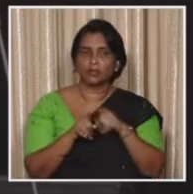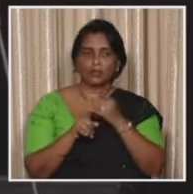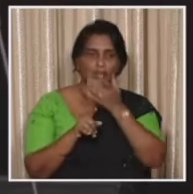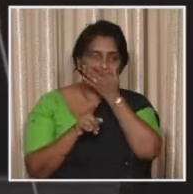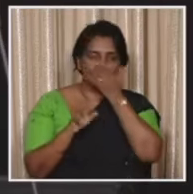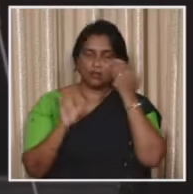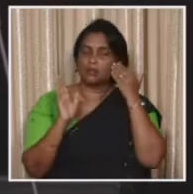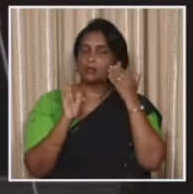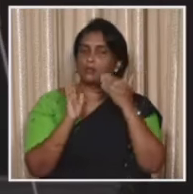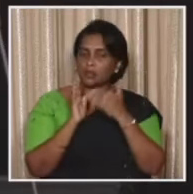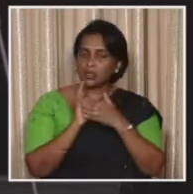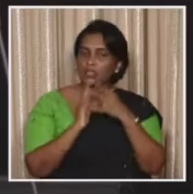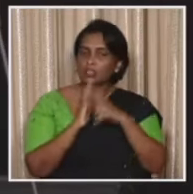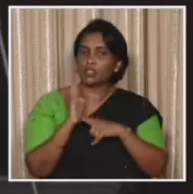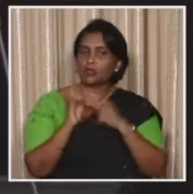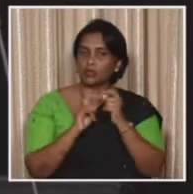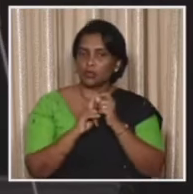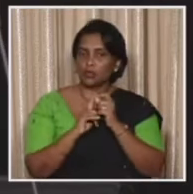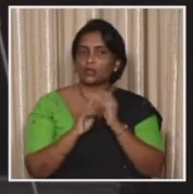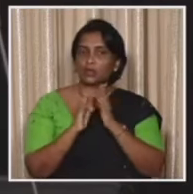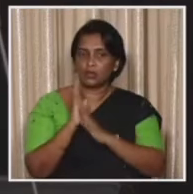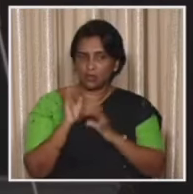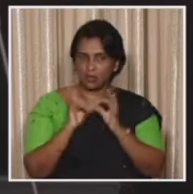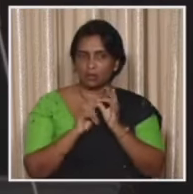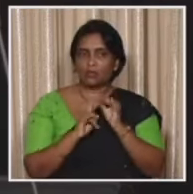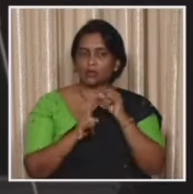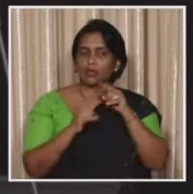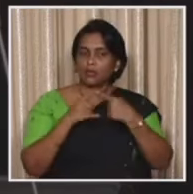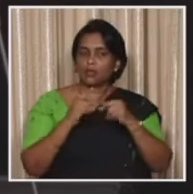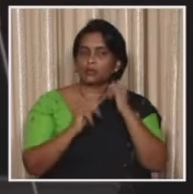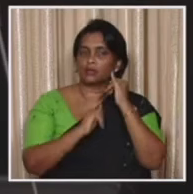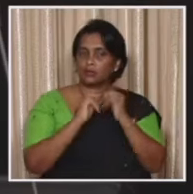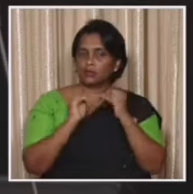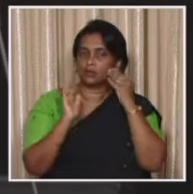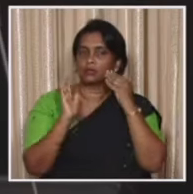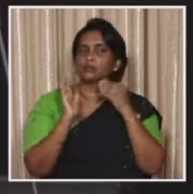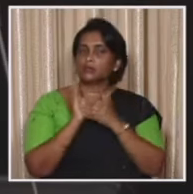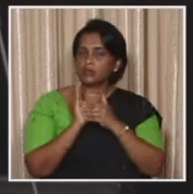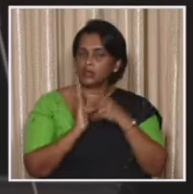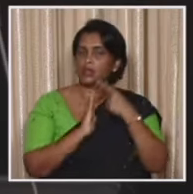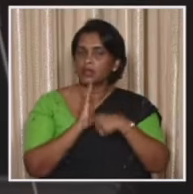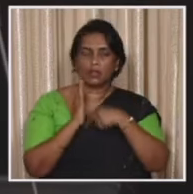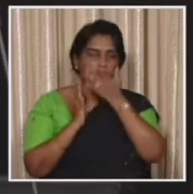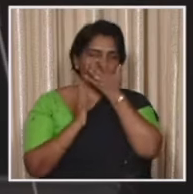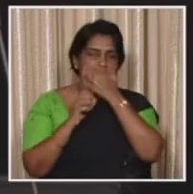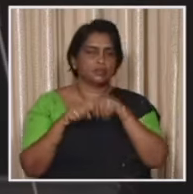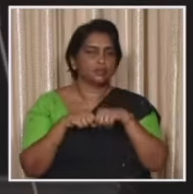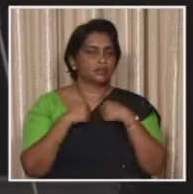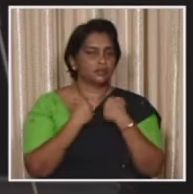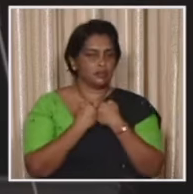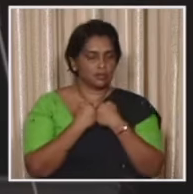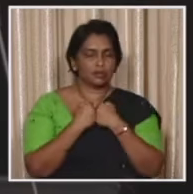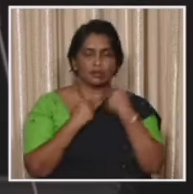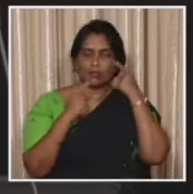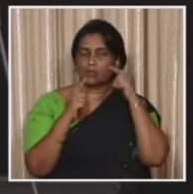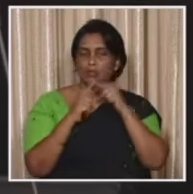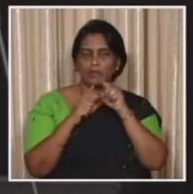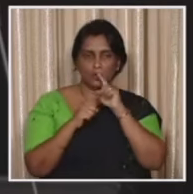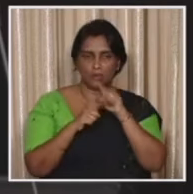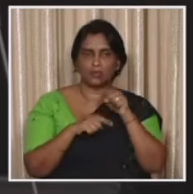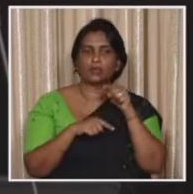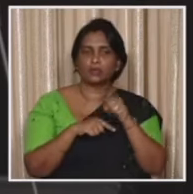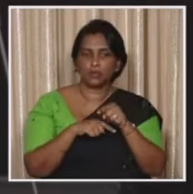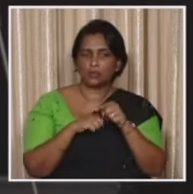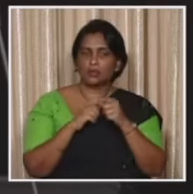pilih bandar wat, tapi jagat pusuk kuar metumat, tawat none ikut codena. Mea itu nih pilih bandar langka sini sama agama pilih bandar wat, elakarun lah. Meka